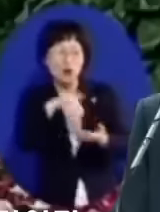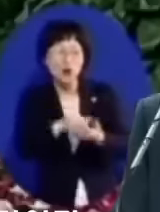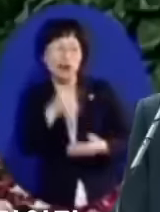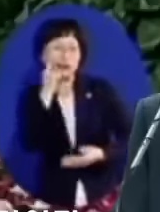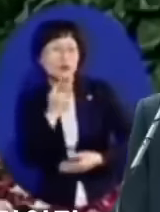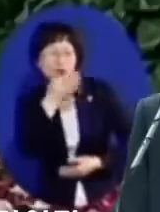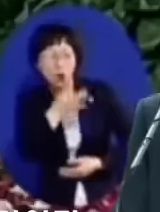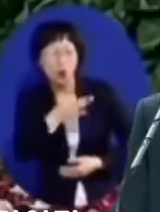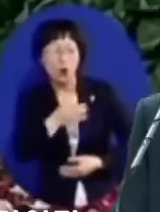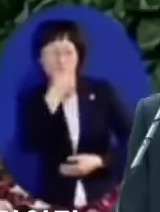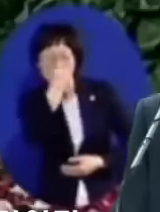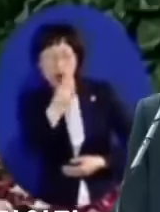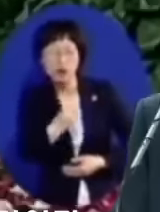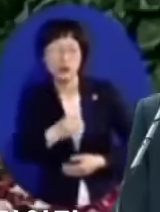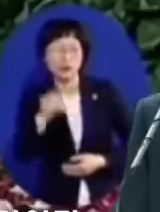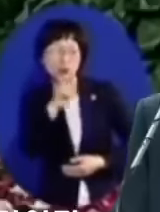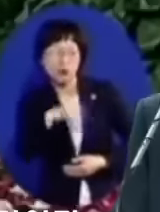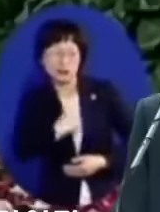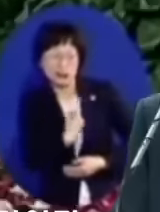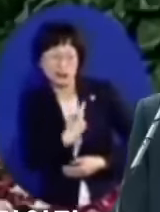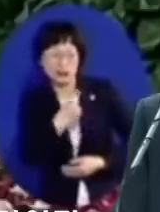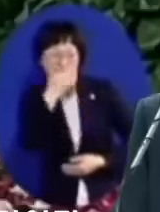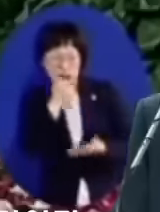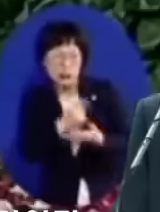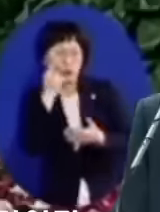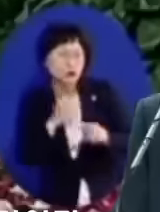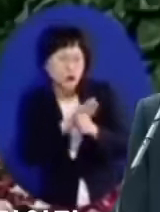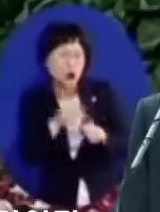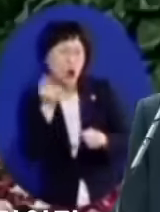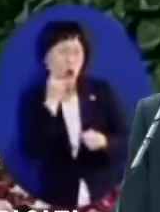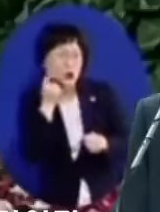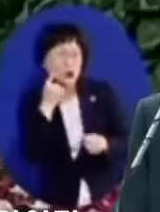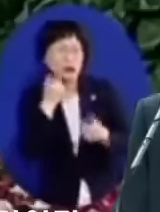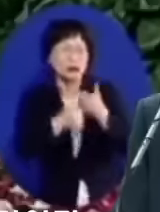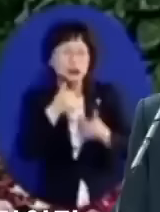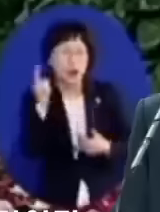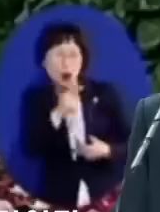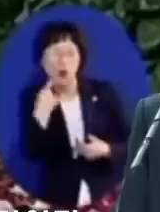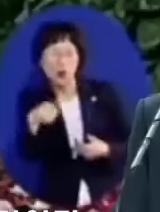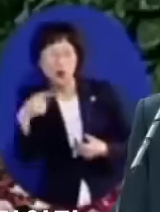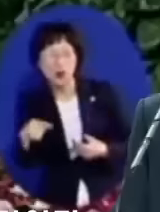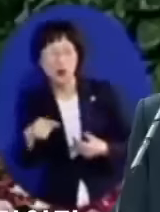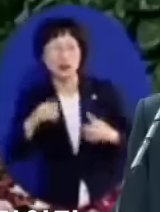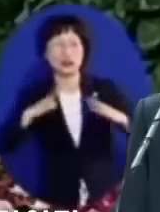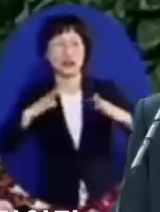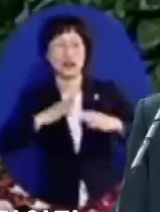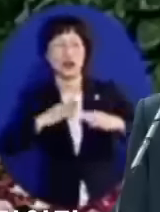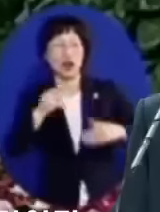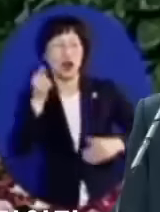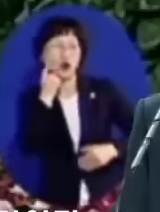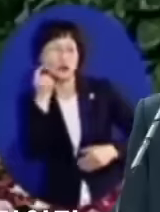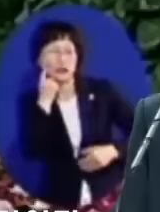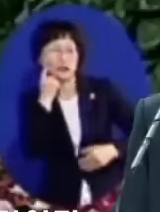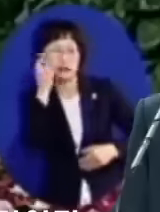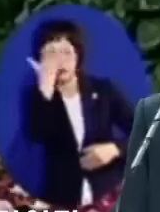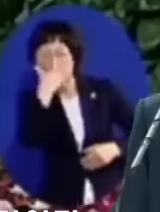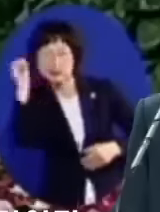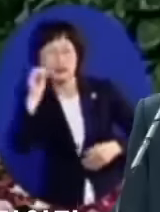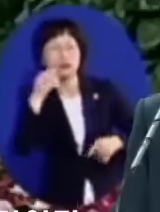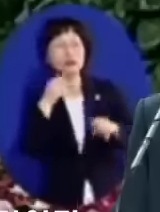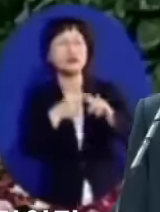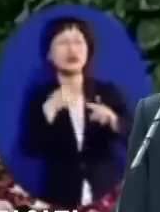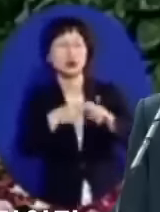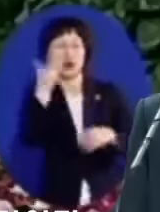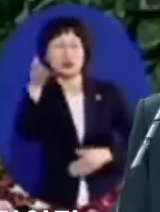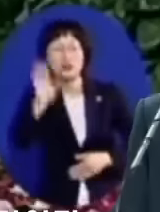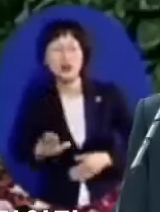교만, 분개, 자기 연민, 죄의식, 열등감, 거짓, 허영, 잘난 체하고 자신의 거짓자를 나타낸단다. 그러나 다른